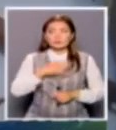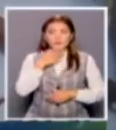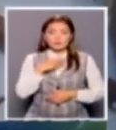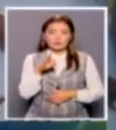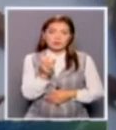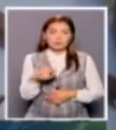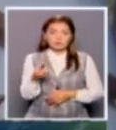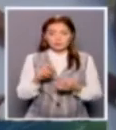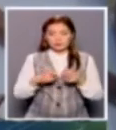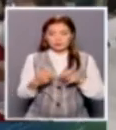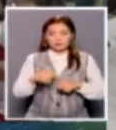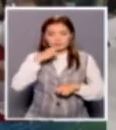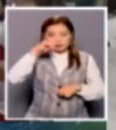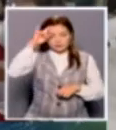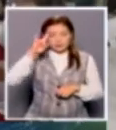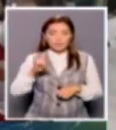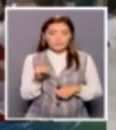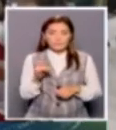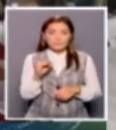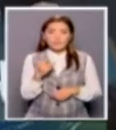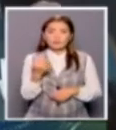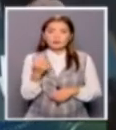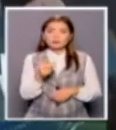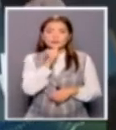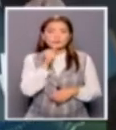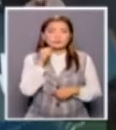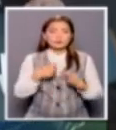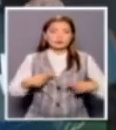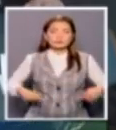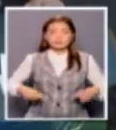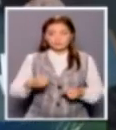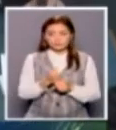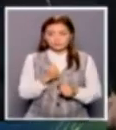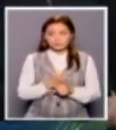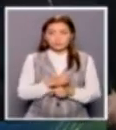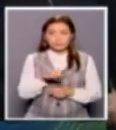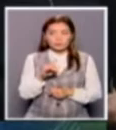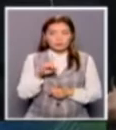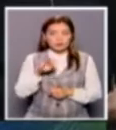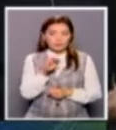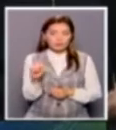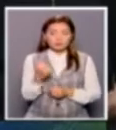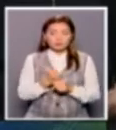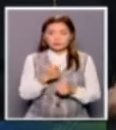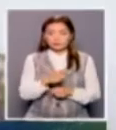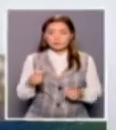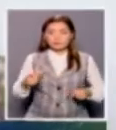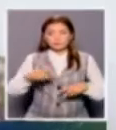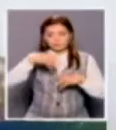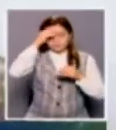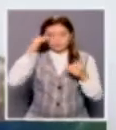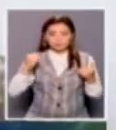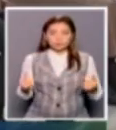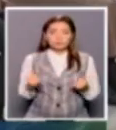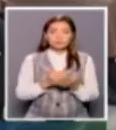тану мәселелері, Қазақтың Қабдолова, Жұмекен Жұмбағы сынды әдістемелік құрал мен монографиялармен әр шәкірт сусындауда. Бүгінгі